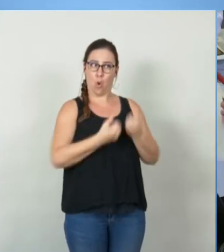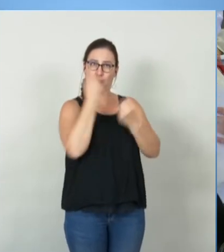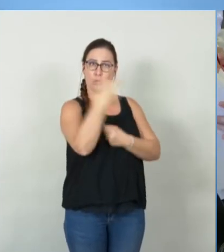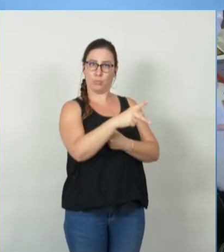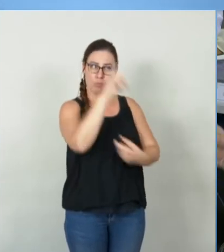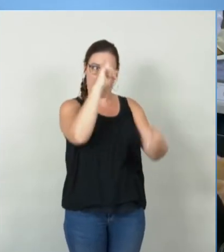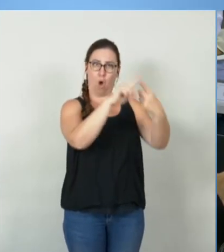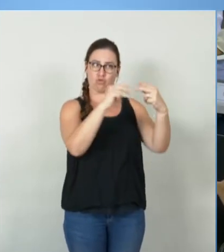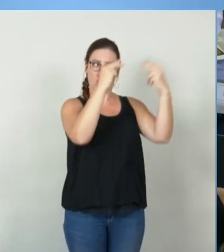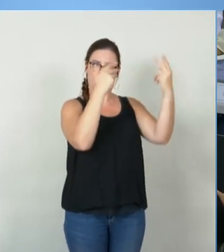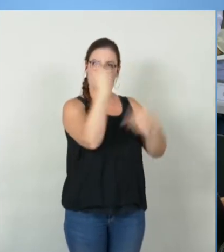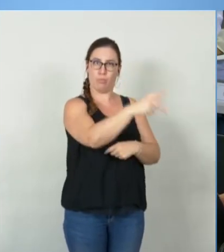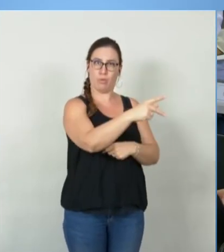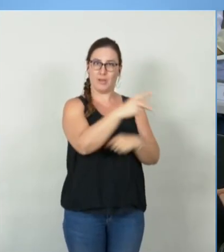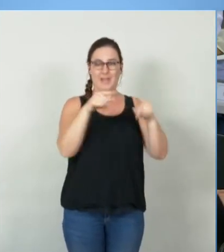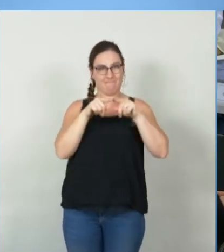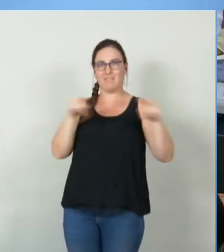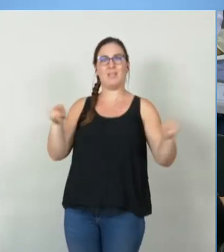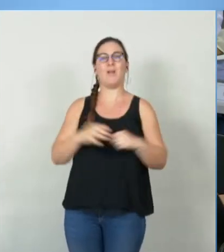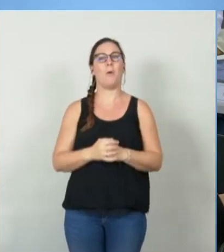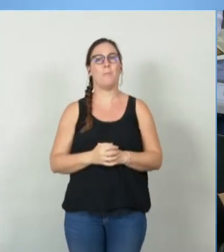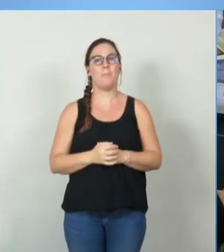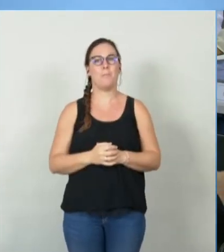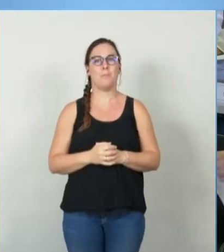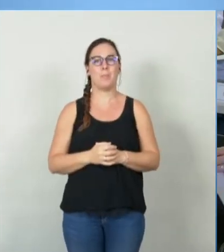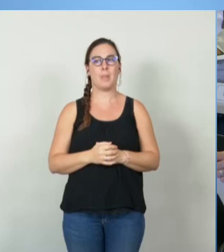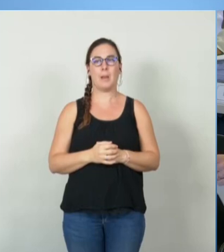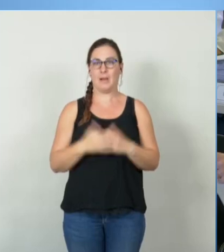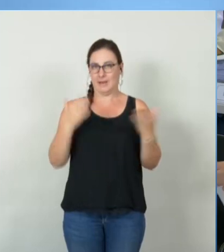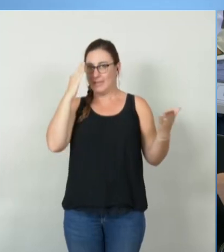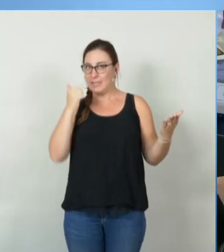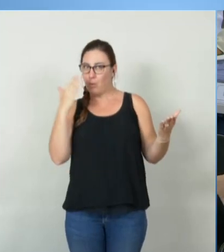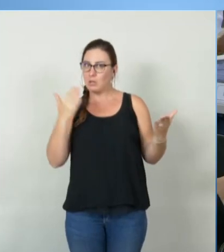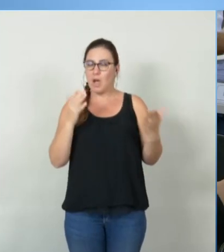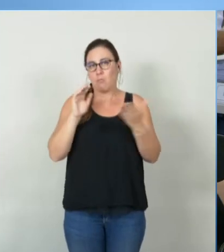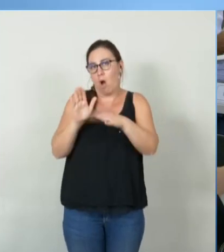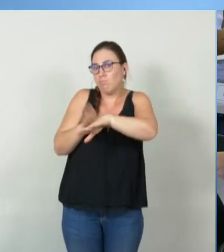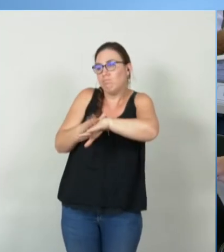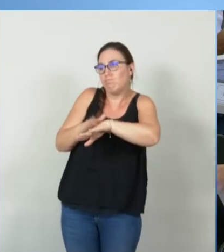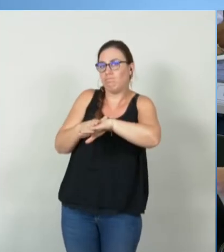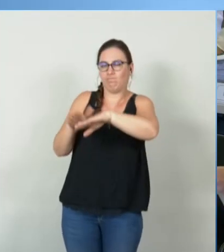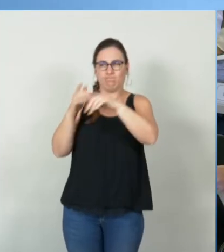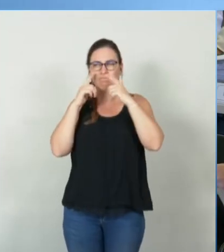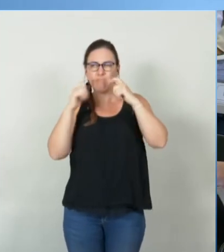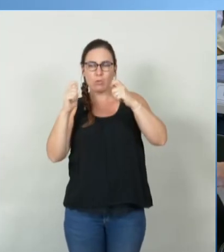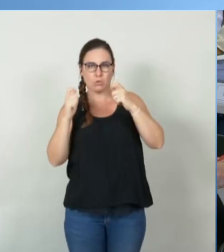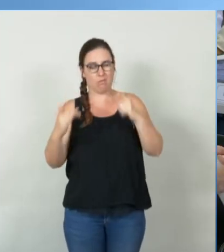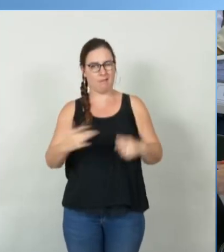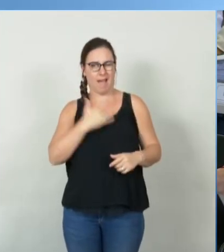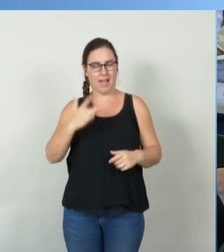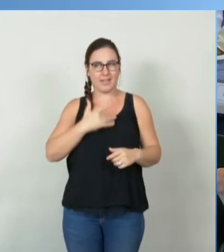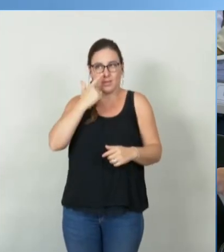ses propres enjeux qui ne sont pas de même nature que les enjeux européens donc moi je m'exprime juste pour signifier que il serait très intéressant